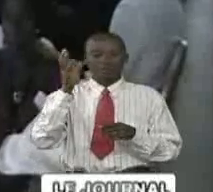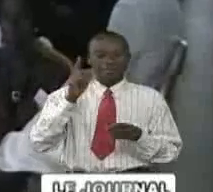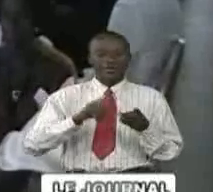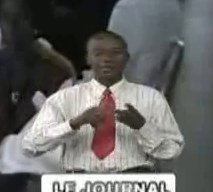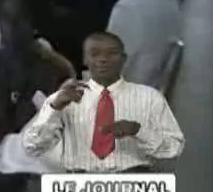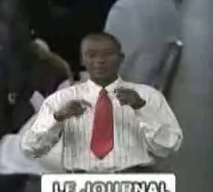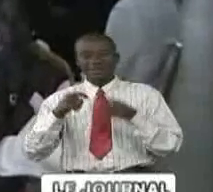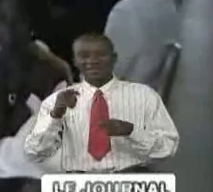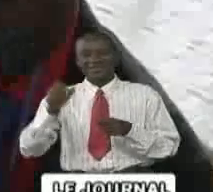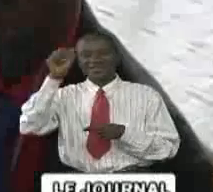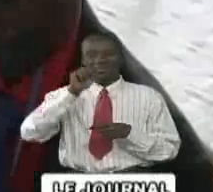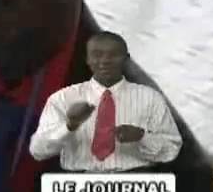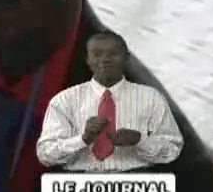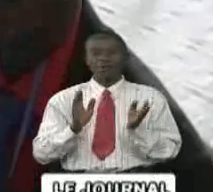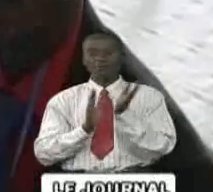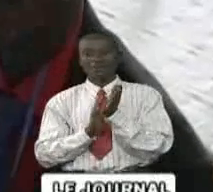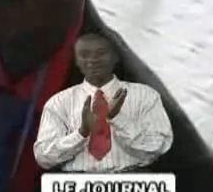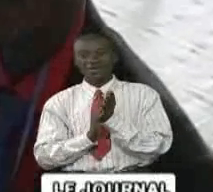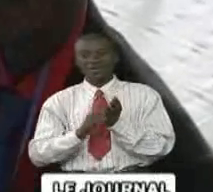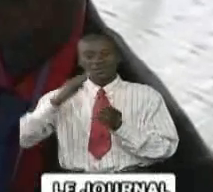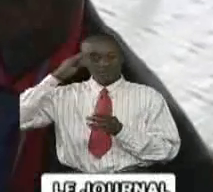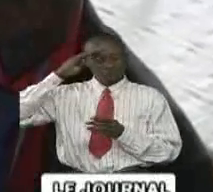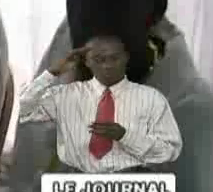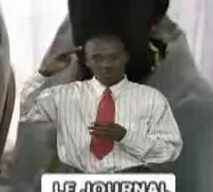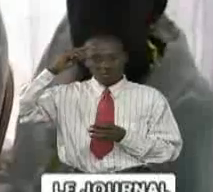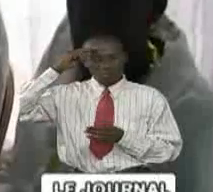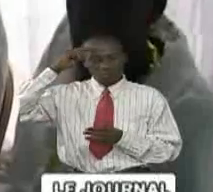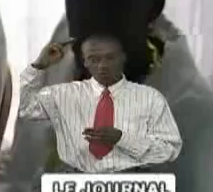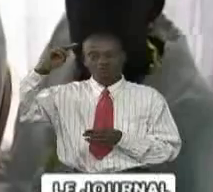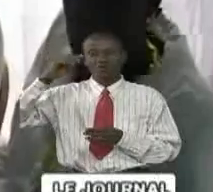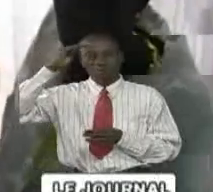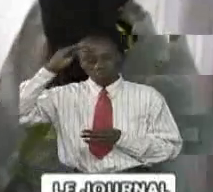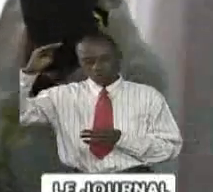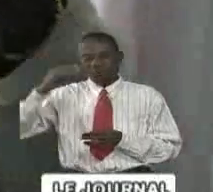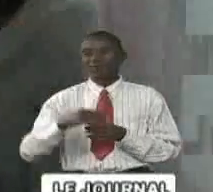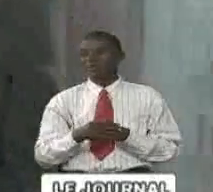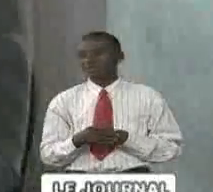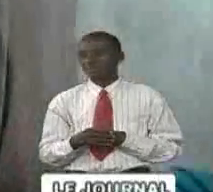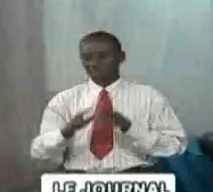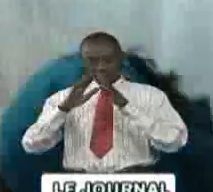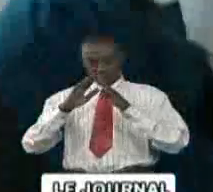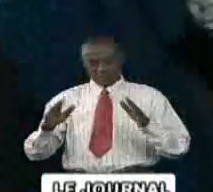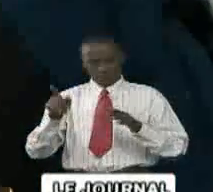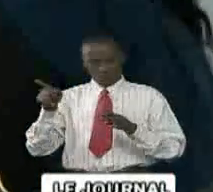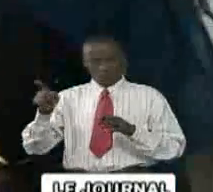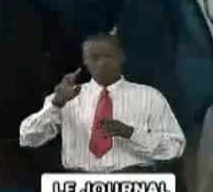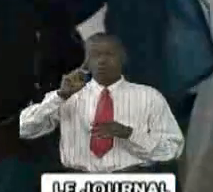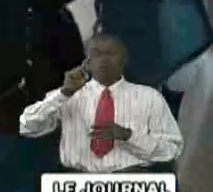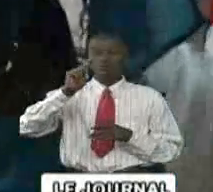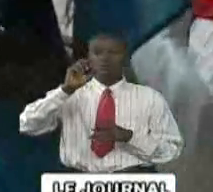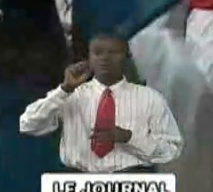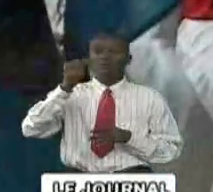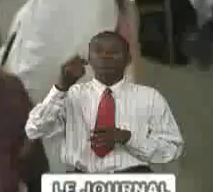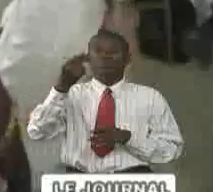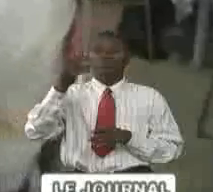Matete, Selembao, Bandal et Mongafula, choisis par la maison Choms Productions pour leur probité morale et